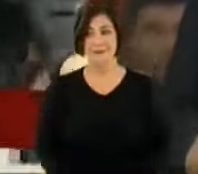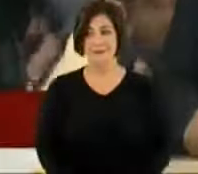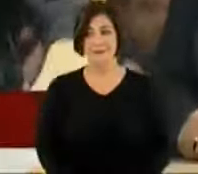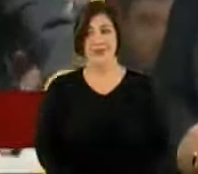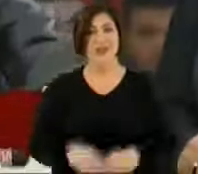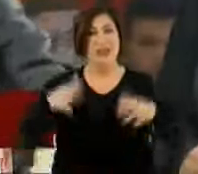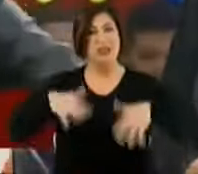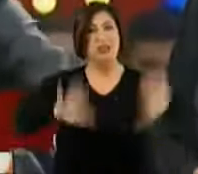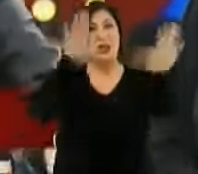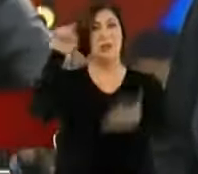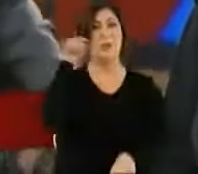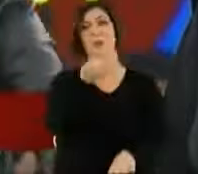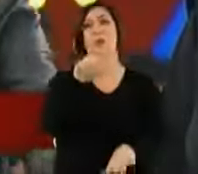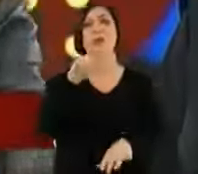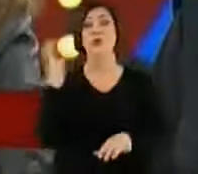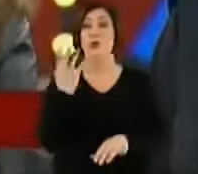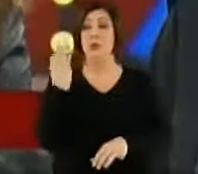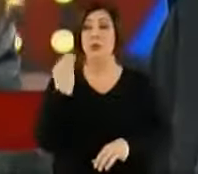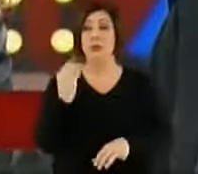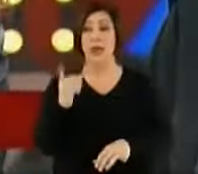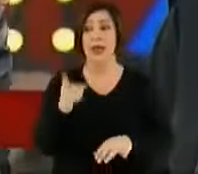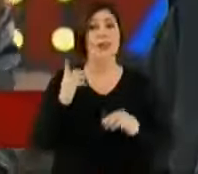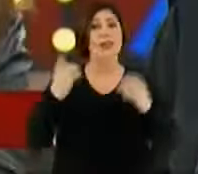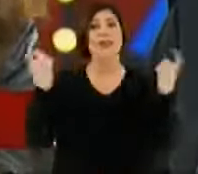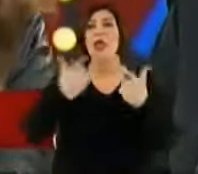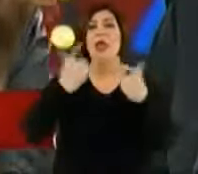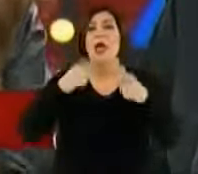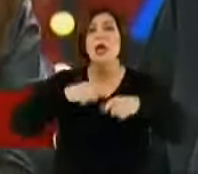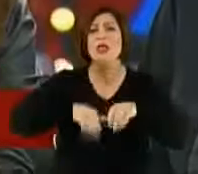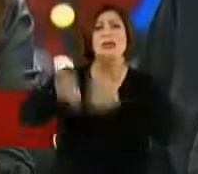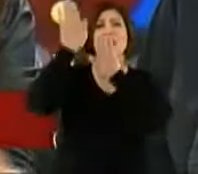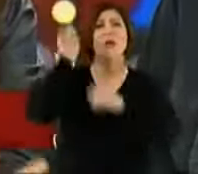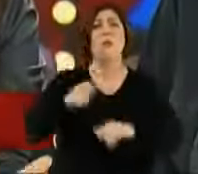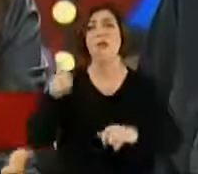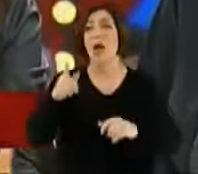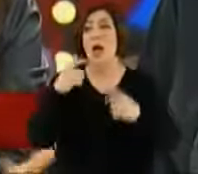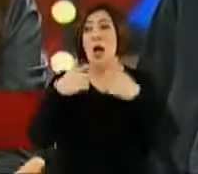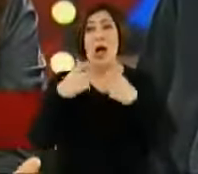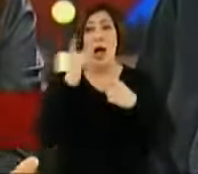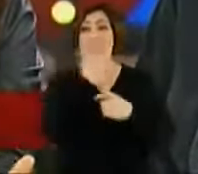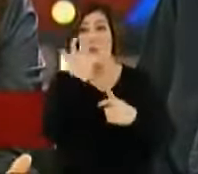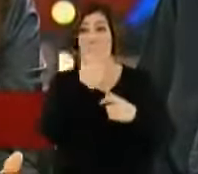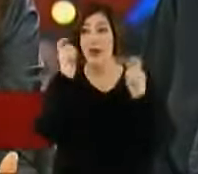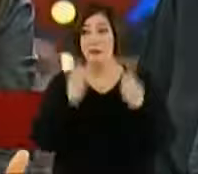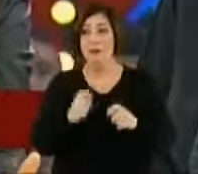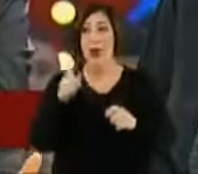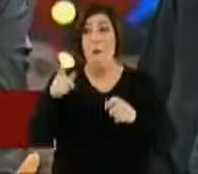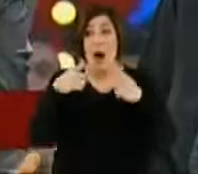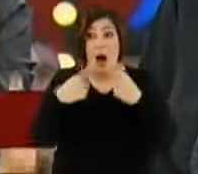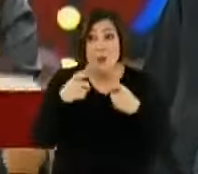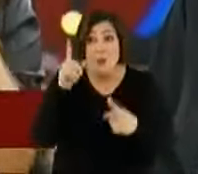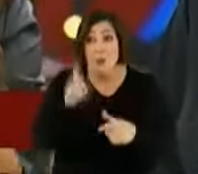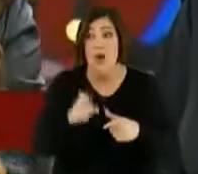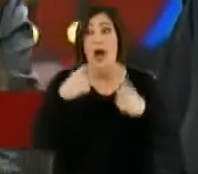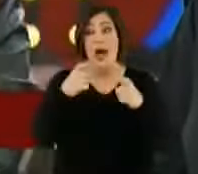İsyanım budur. Çok söyle. Güzel. Peki nereye isyan ediyoruz? Albümden bahsedecektim öncelikle. Ama albüm